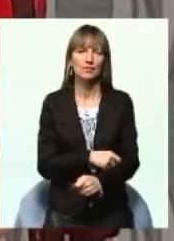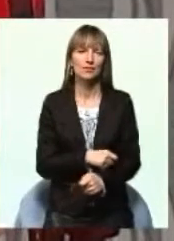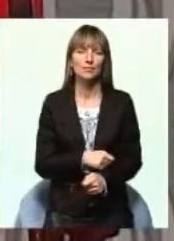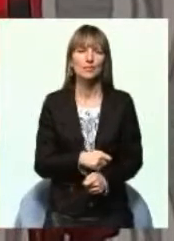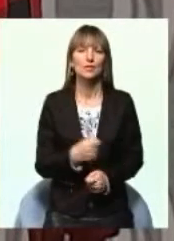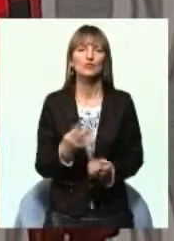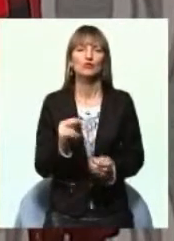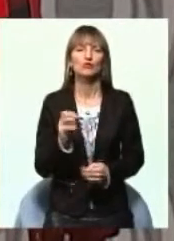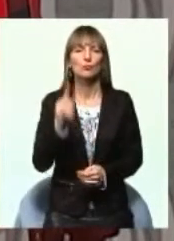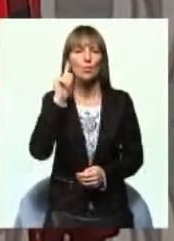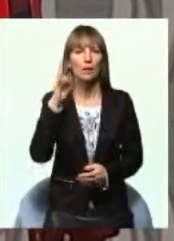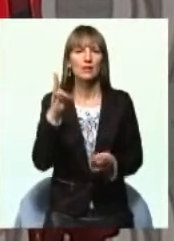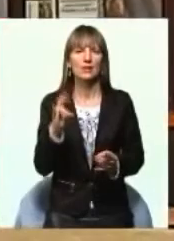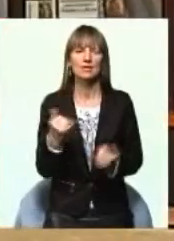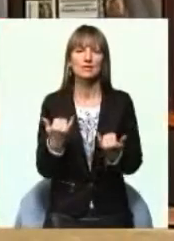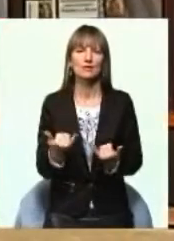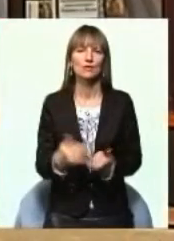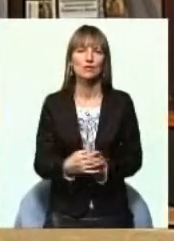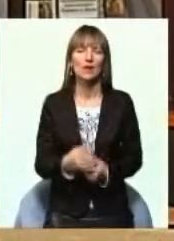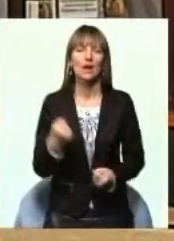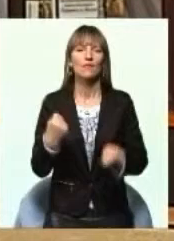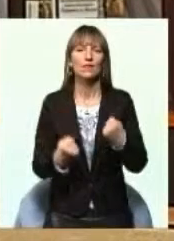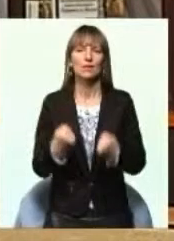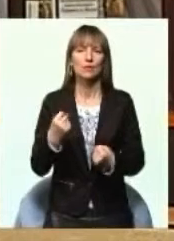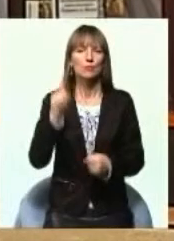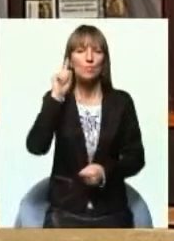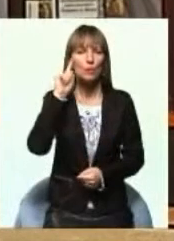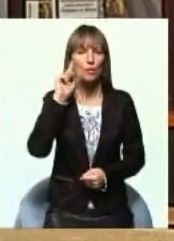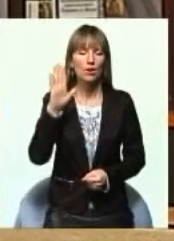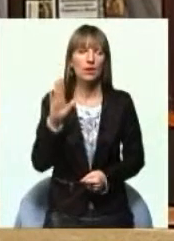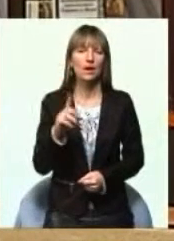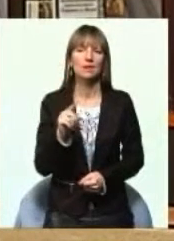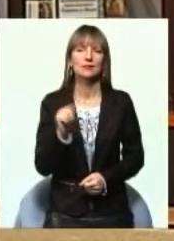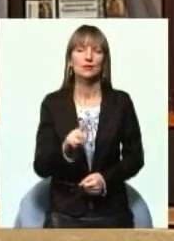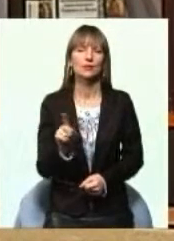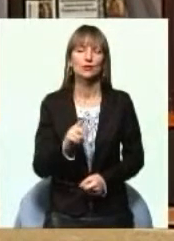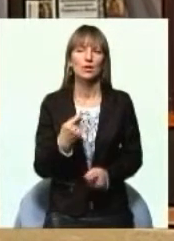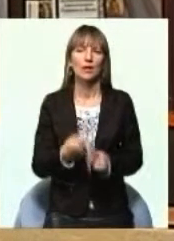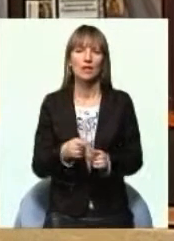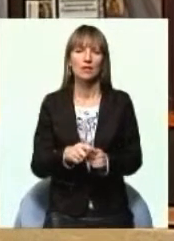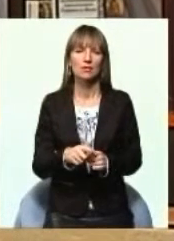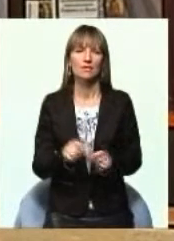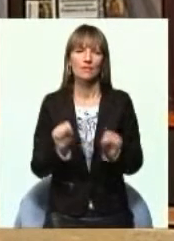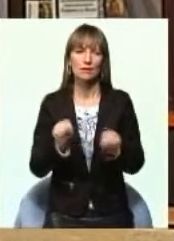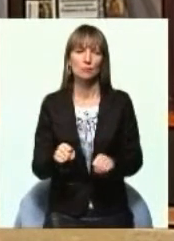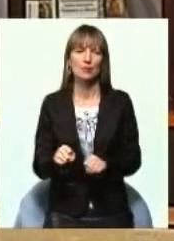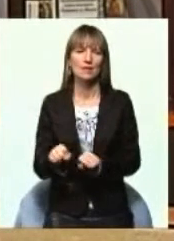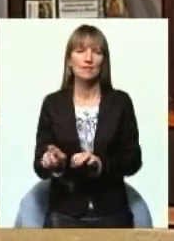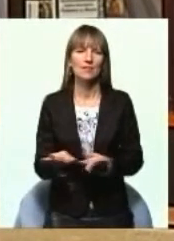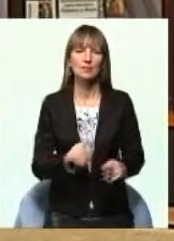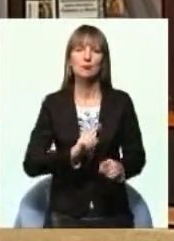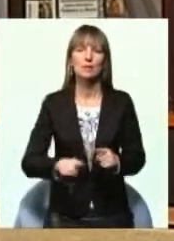вони популярні на сьогоднішній час? Автомобіль популярний із-за того, що средства передвижения намного швидше, ніж